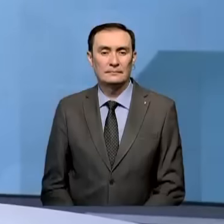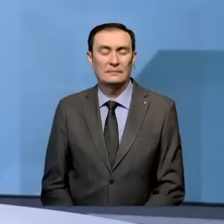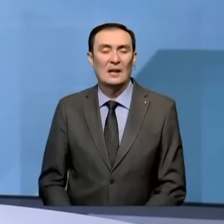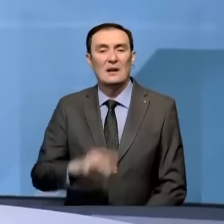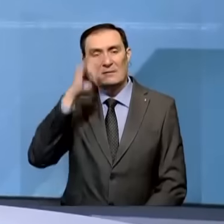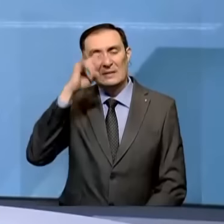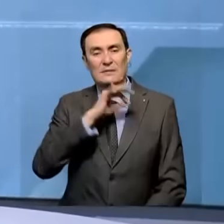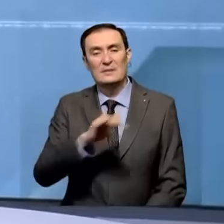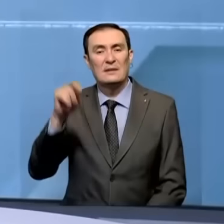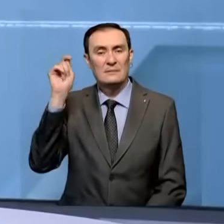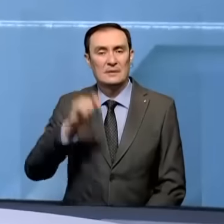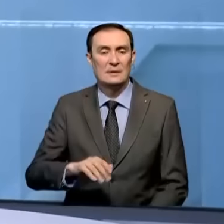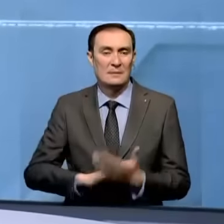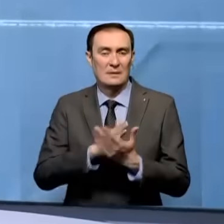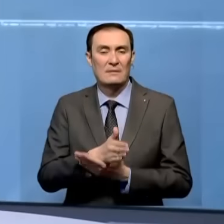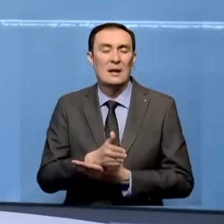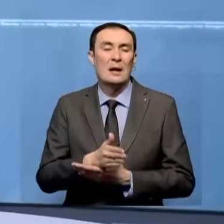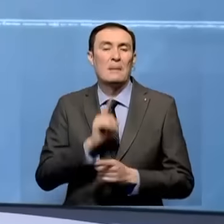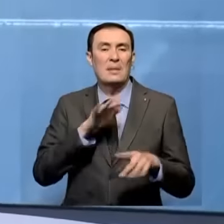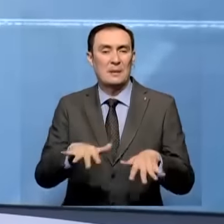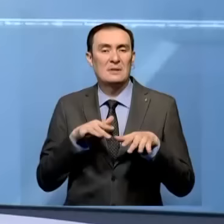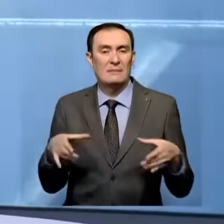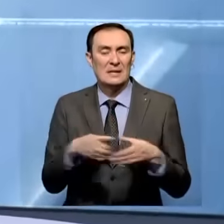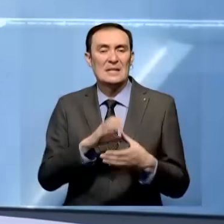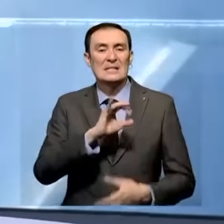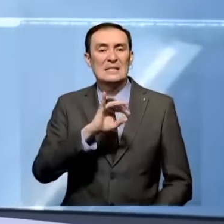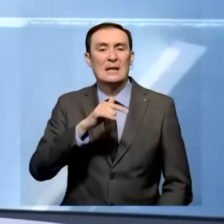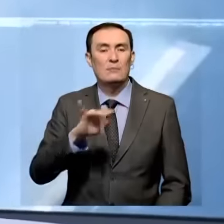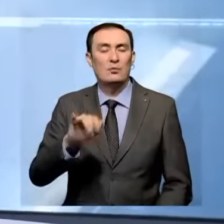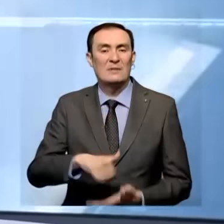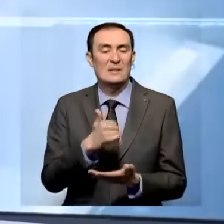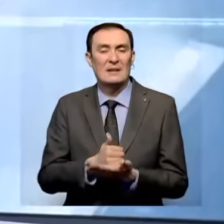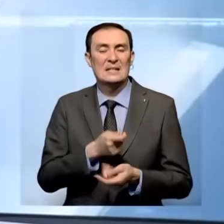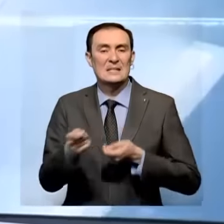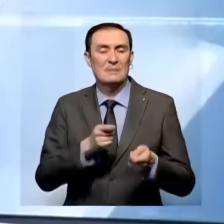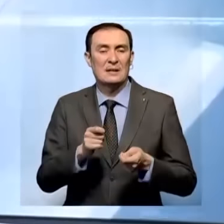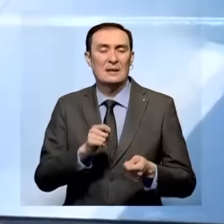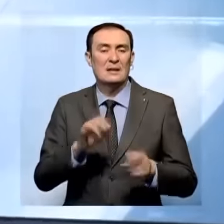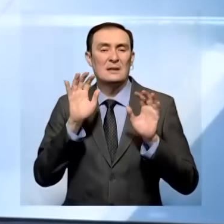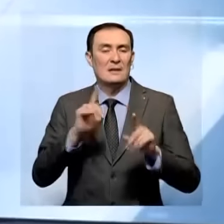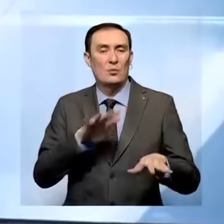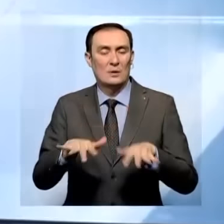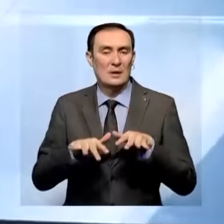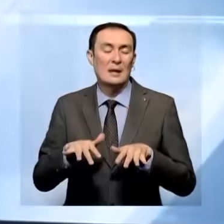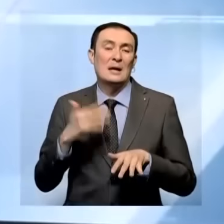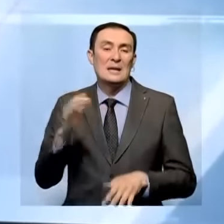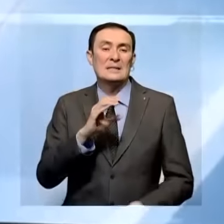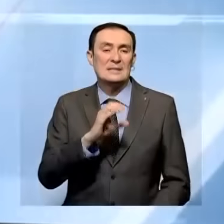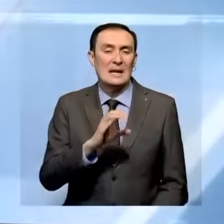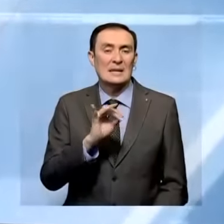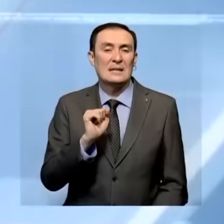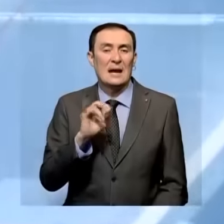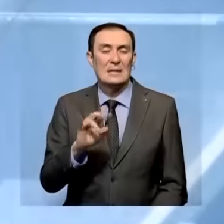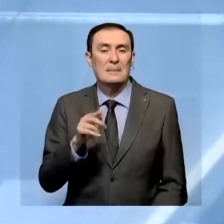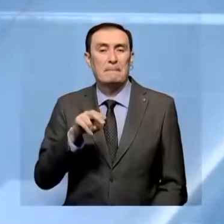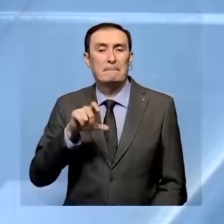В Казахстан с официальным визитом прибыла парламентская делегация Сингапура. Ее возглавляет спикер законодательного органа этой страны Сеа Киань